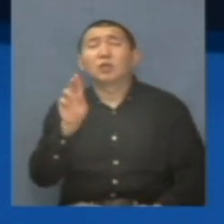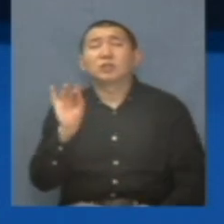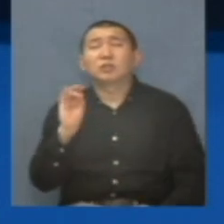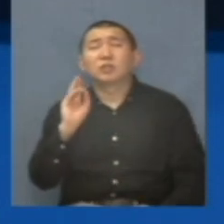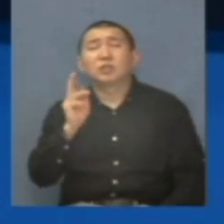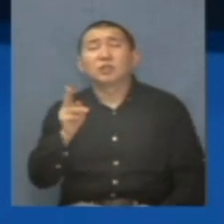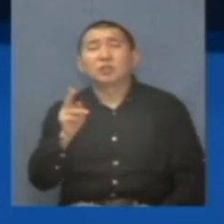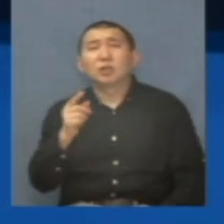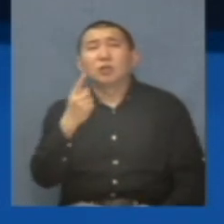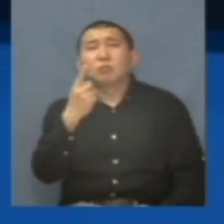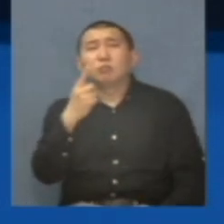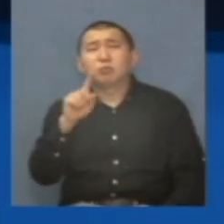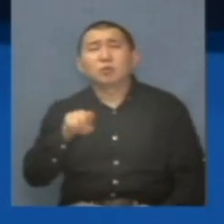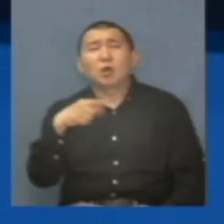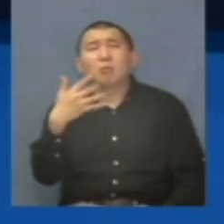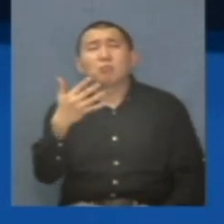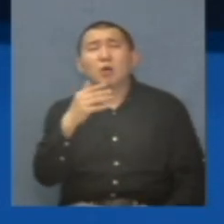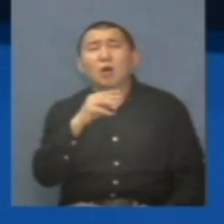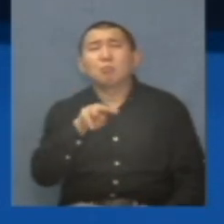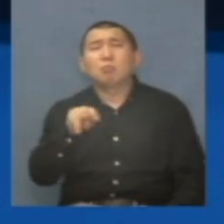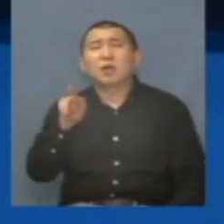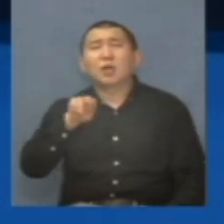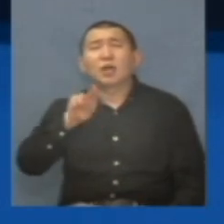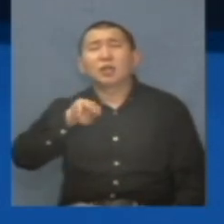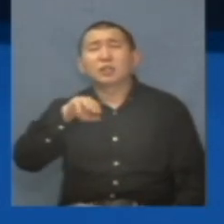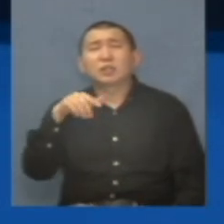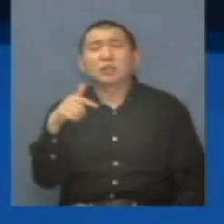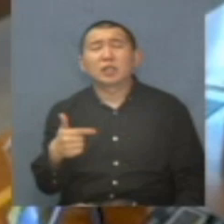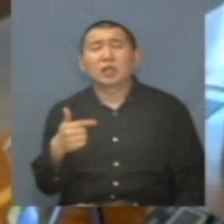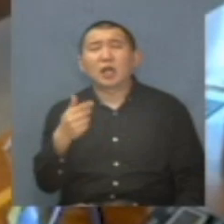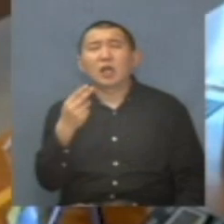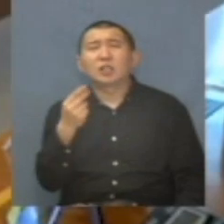миллиард теңгеден астам қаражат бөлуді жоспарлап отыр.